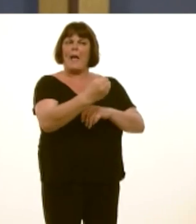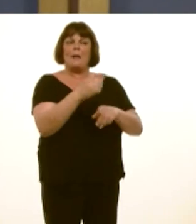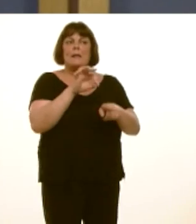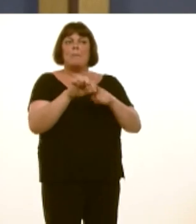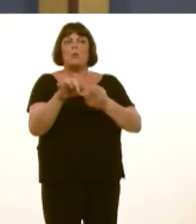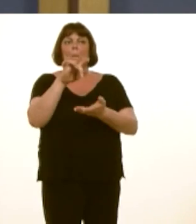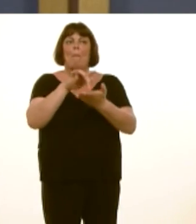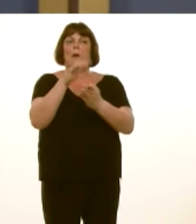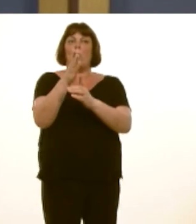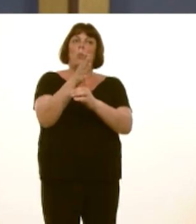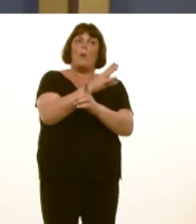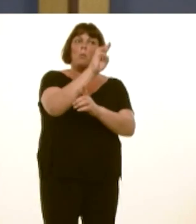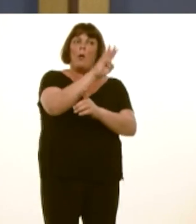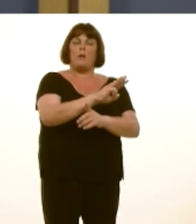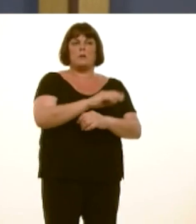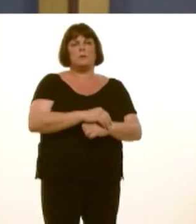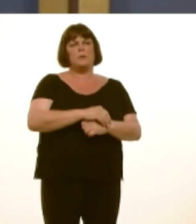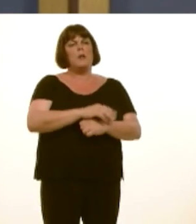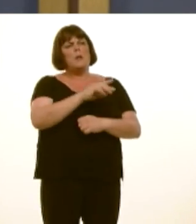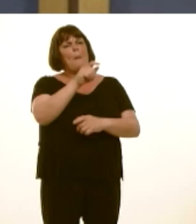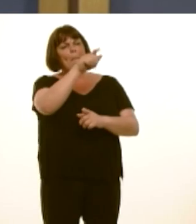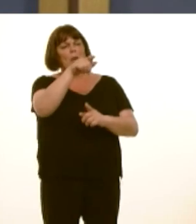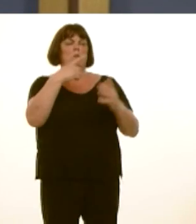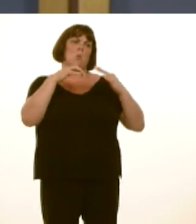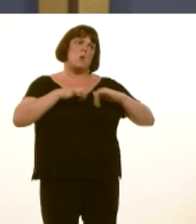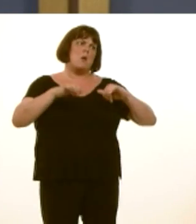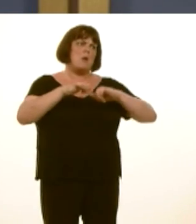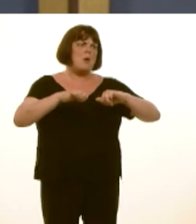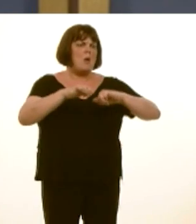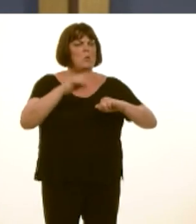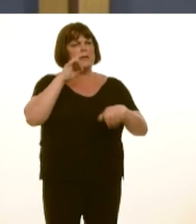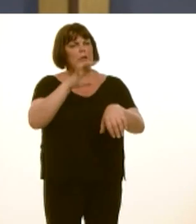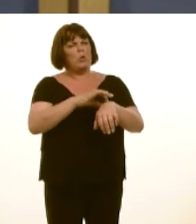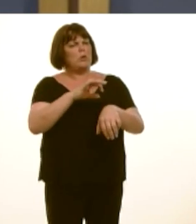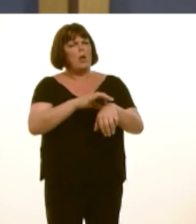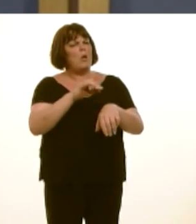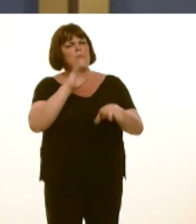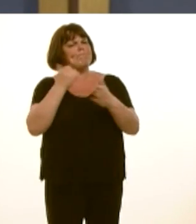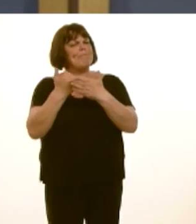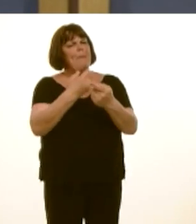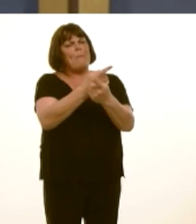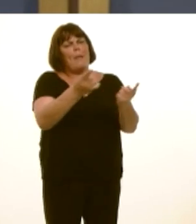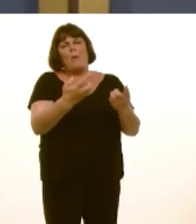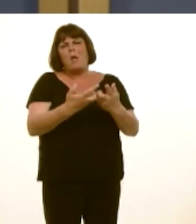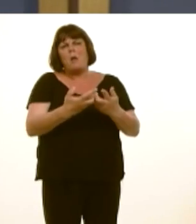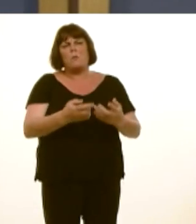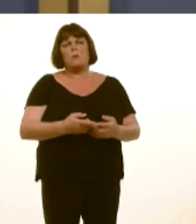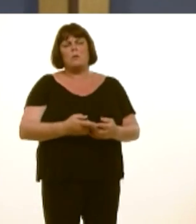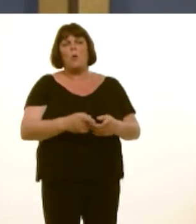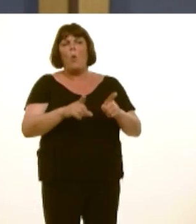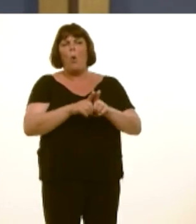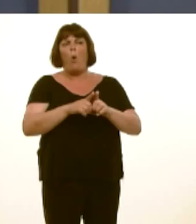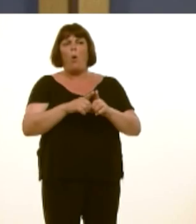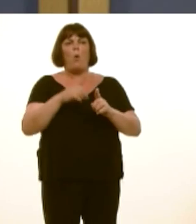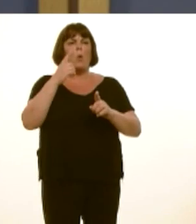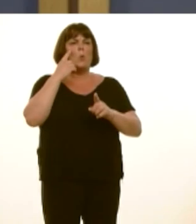o'r cleifion yma i weld meddyg teulu, neu sut allan nhw i fod yn onest cael ei gweld gan ymarferwyr nyrsio uwch, the Advanced Nurse